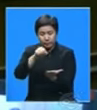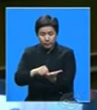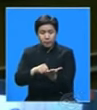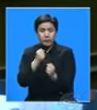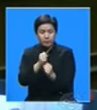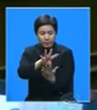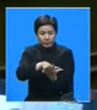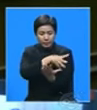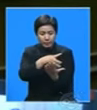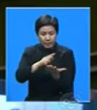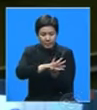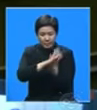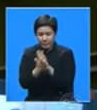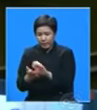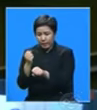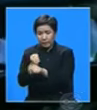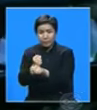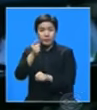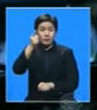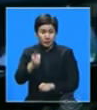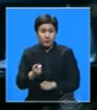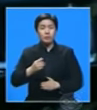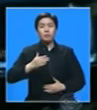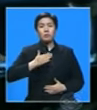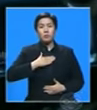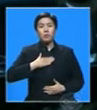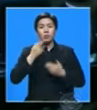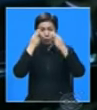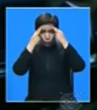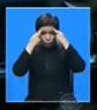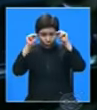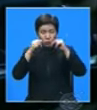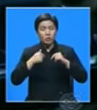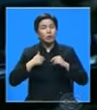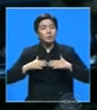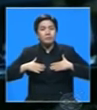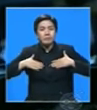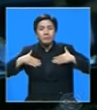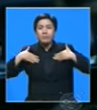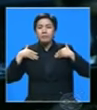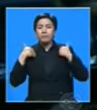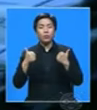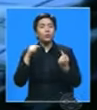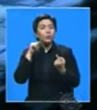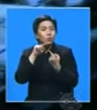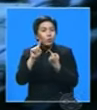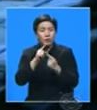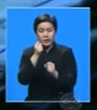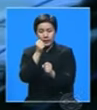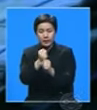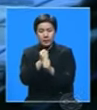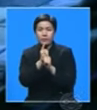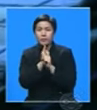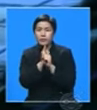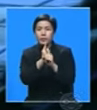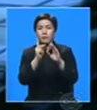คลื่อนนโยบายสู่การปฏิบัติผมในฐานะนายกรัฐมนตรีก็มีความสบายใจที่ได้ปฏิบัติงานต